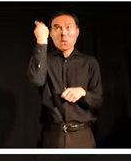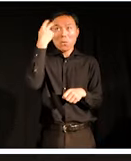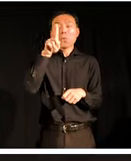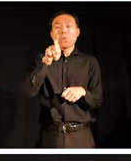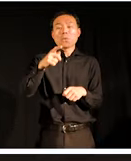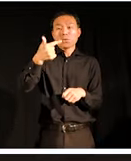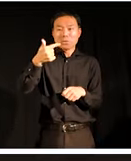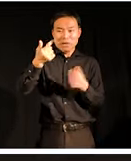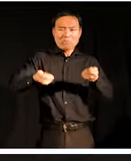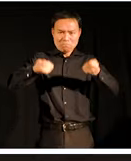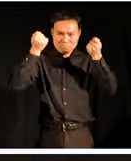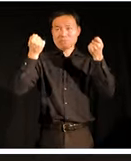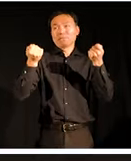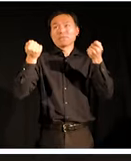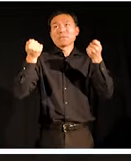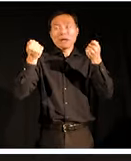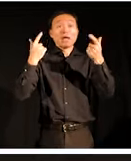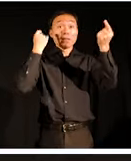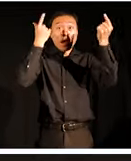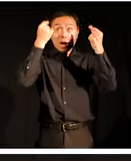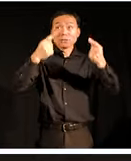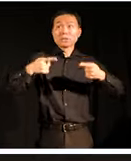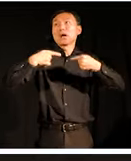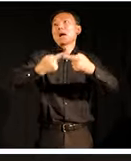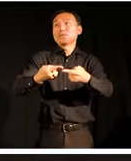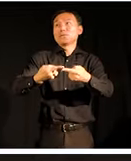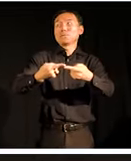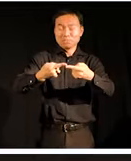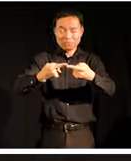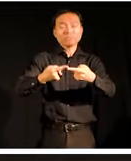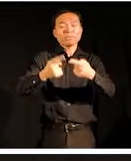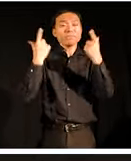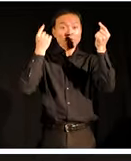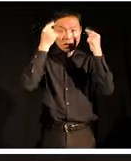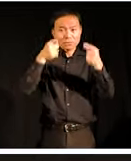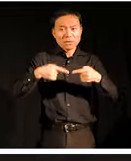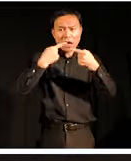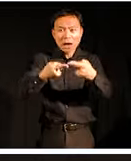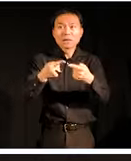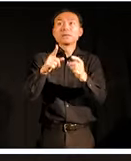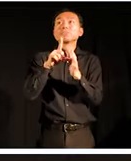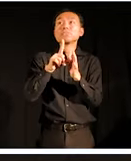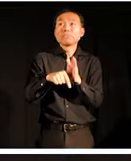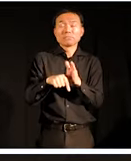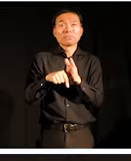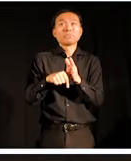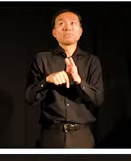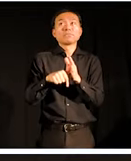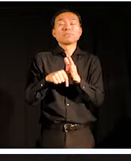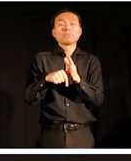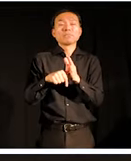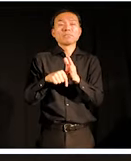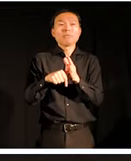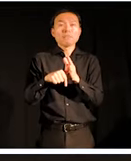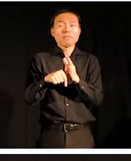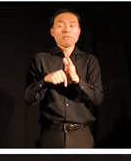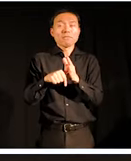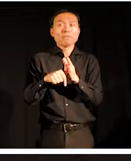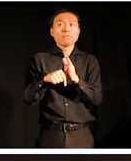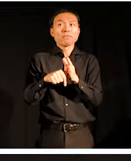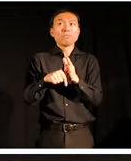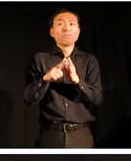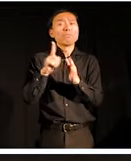であの卒をしてで大学に入るんですけどもその大学に入るってやっぱり今までも